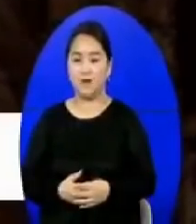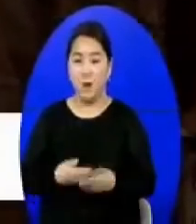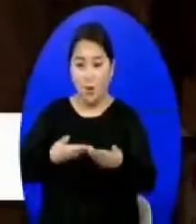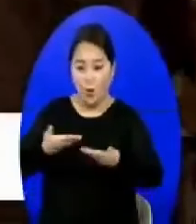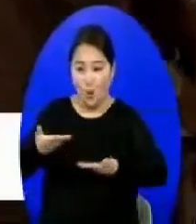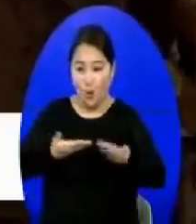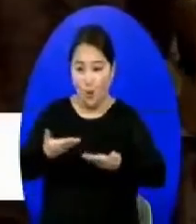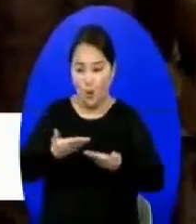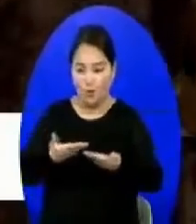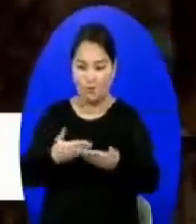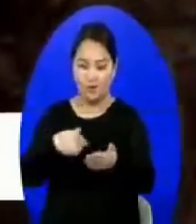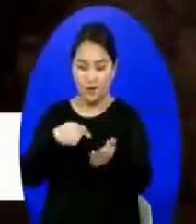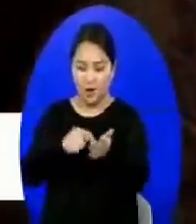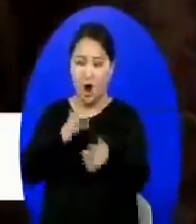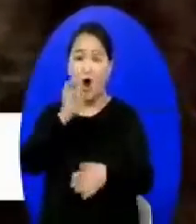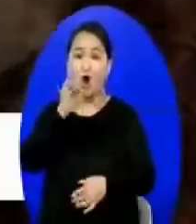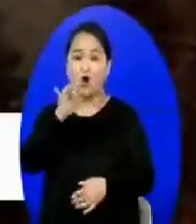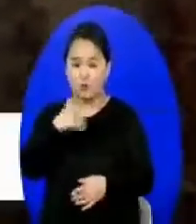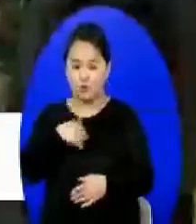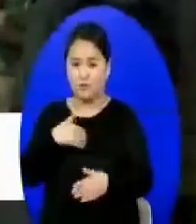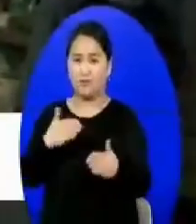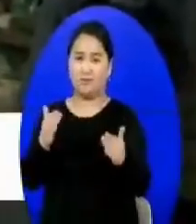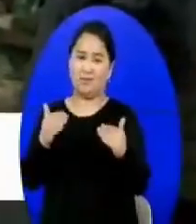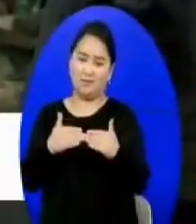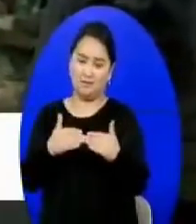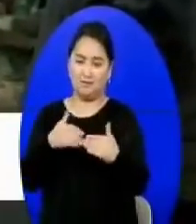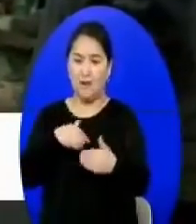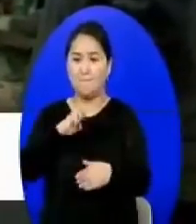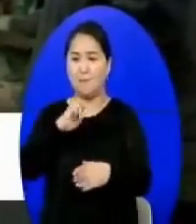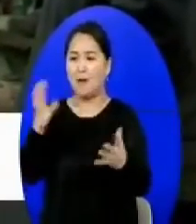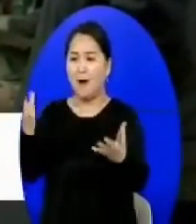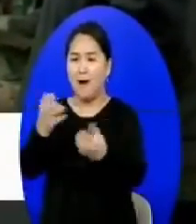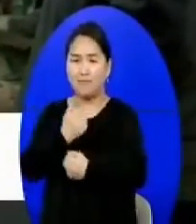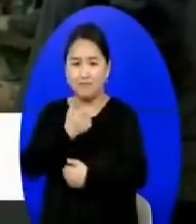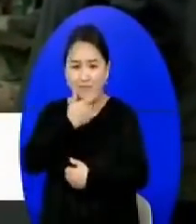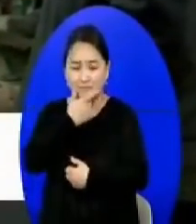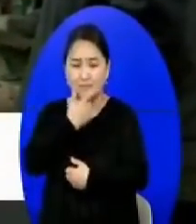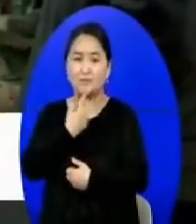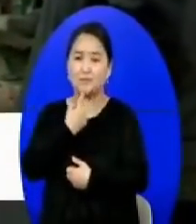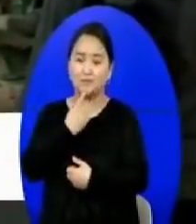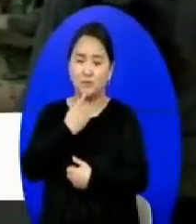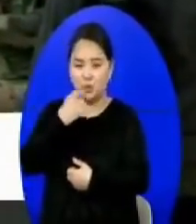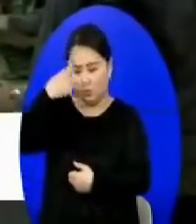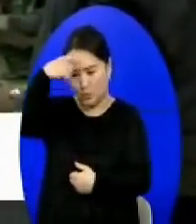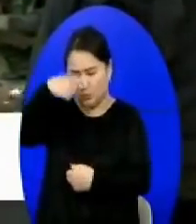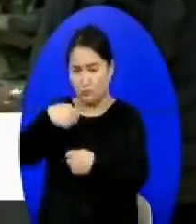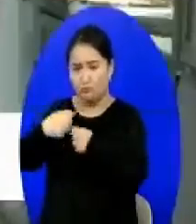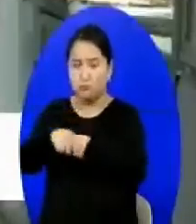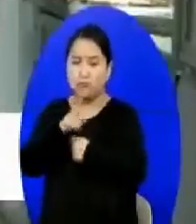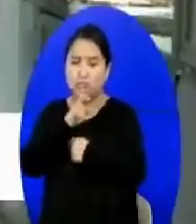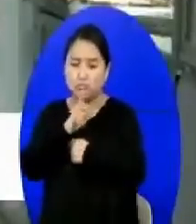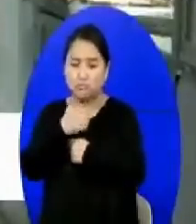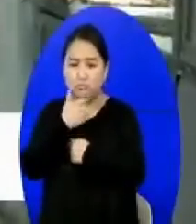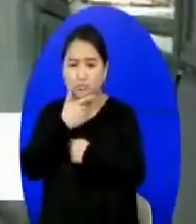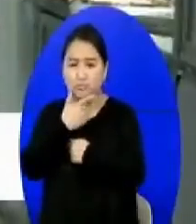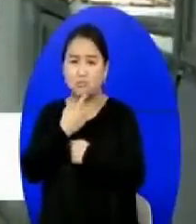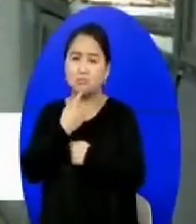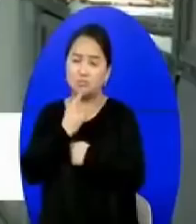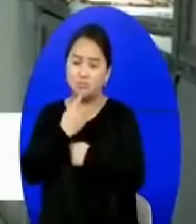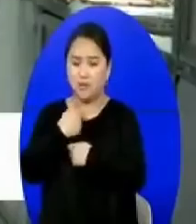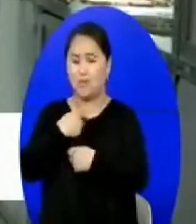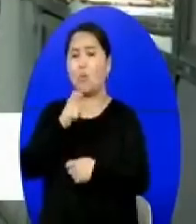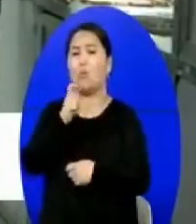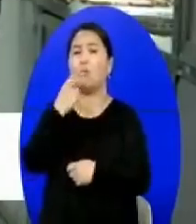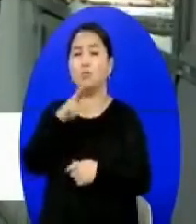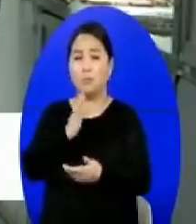Худалдаа эрхлэгчдийн хувьд орлого нь үндсэндээ хаагдсан, бараагаа татан авч чадахгүй, үүнээсээ болж түрээсийн мөнгөө төлж чадахгүй хүнд байдалд орж байгаагаа